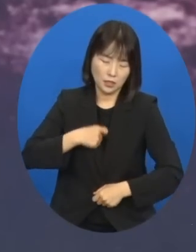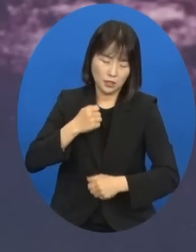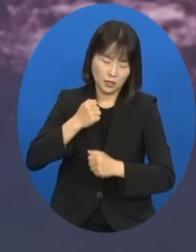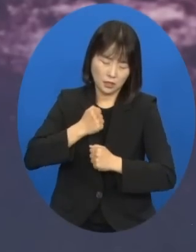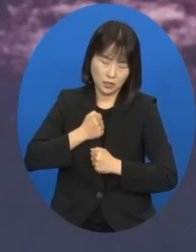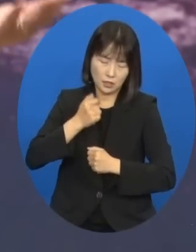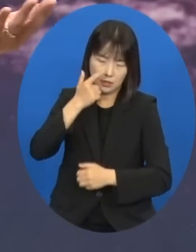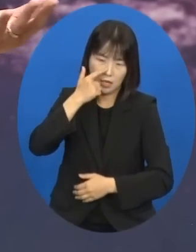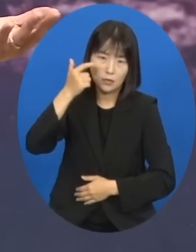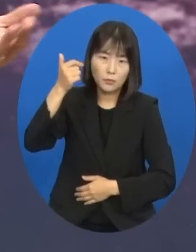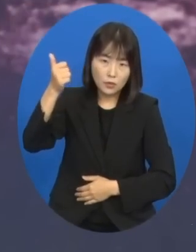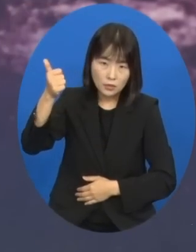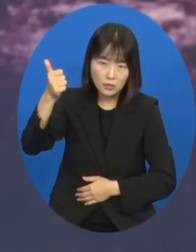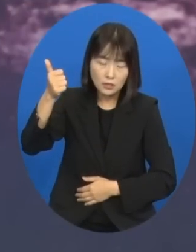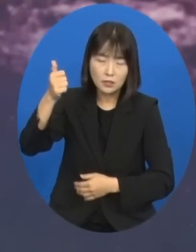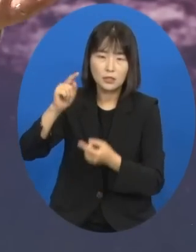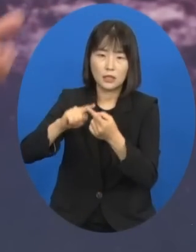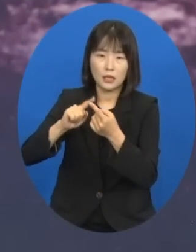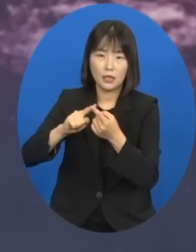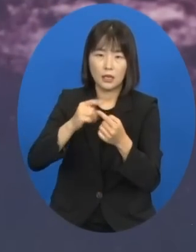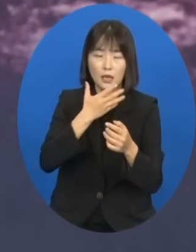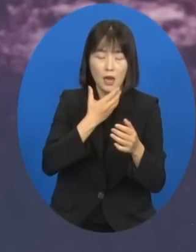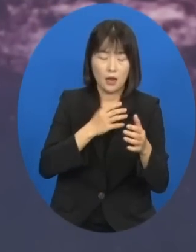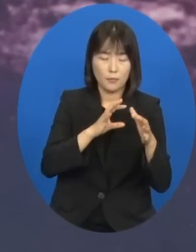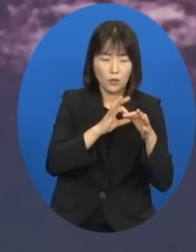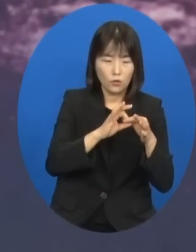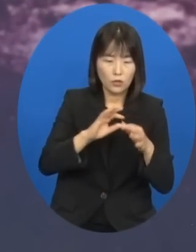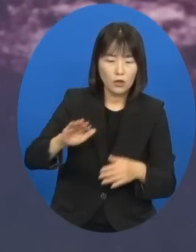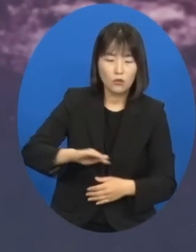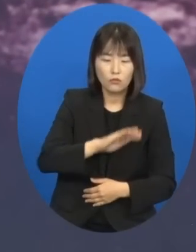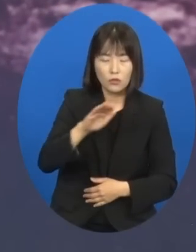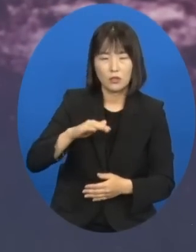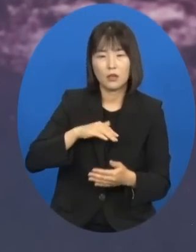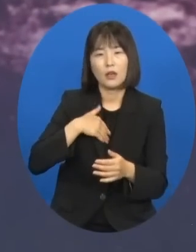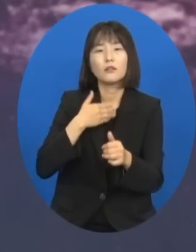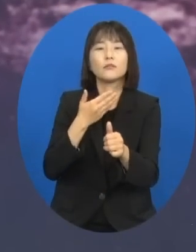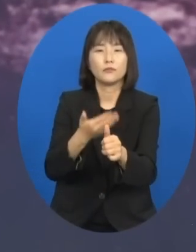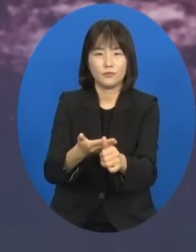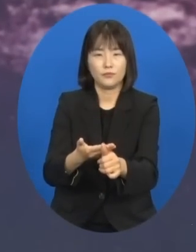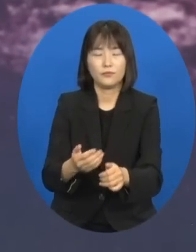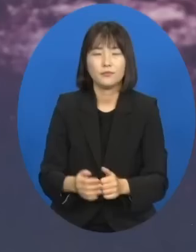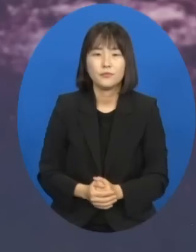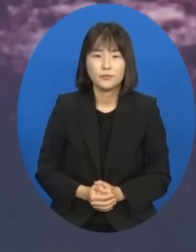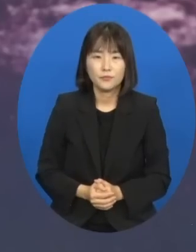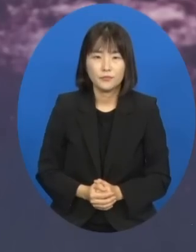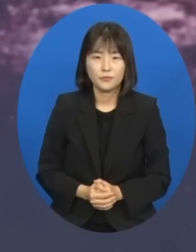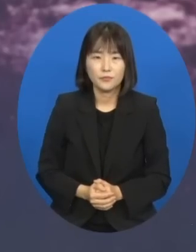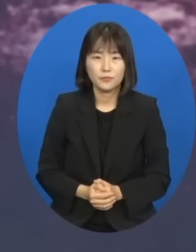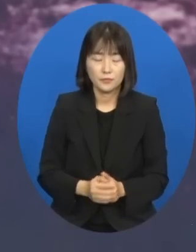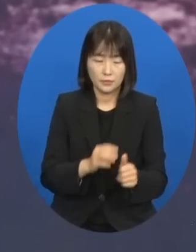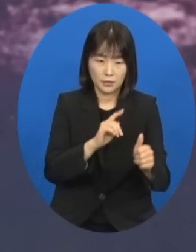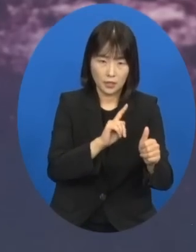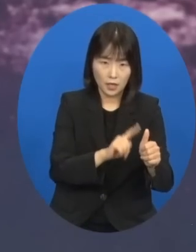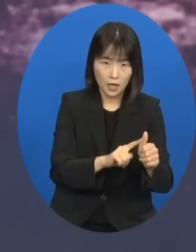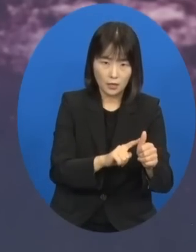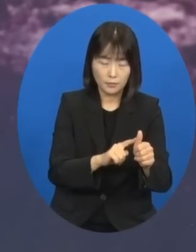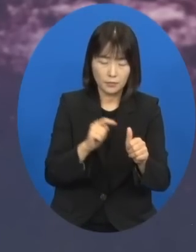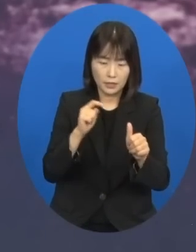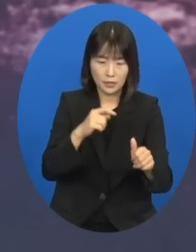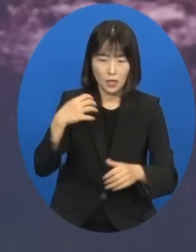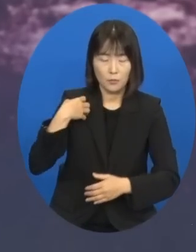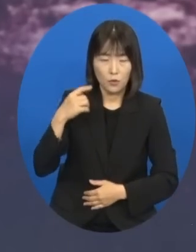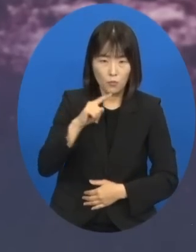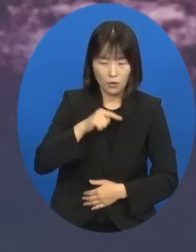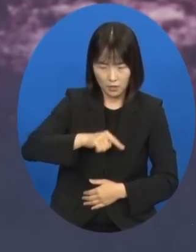아버지라는 것을 아브라함을 통해서 우리에게 드러내 주신 것이죠. 그리고 그의 사명은 가는 것이었습니다. 자,